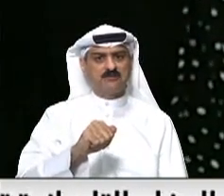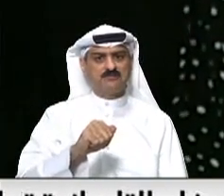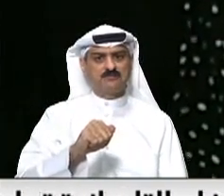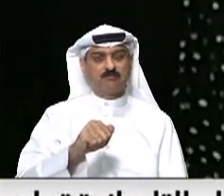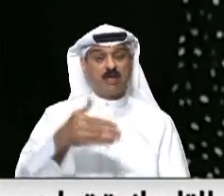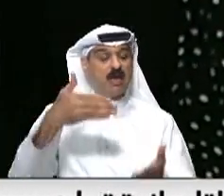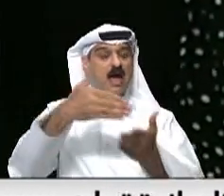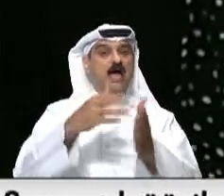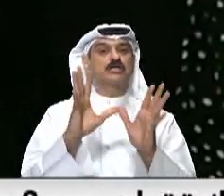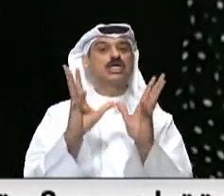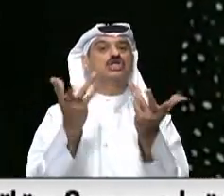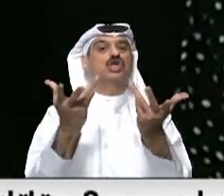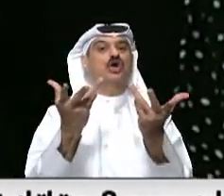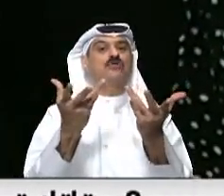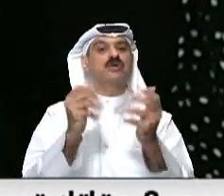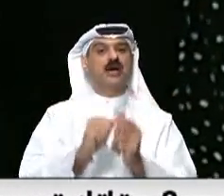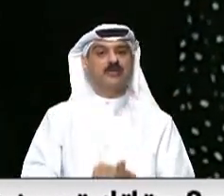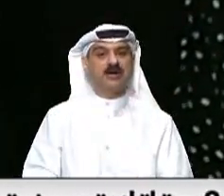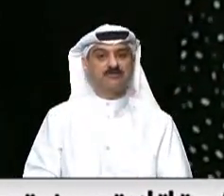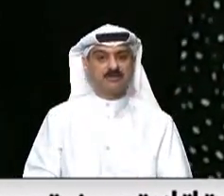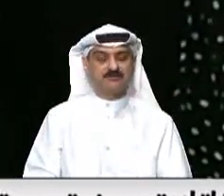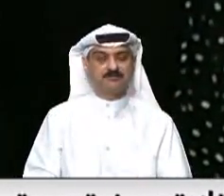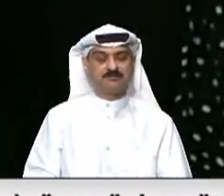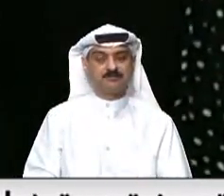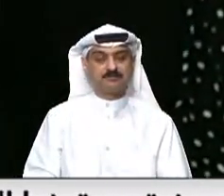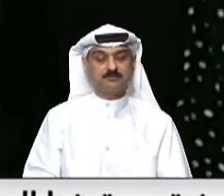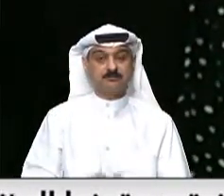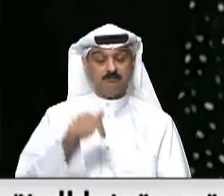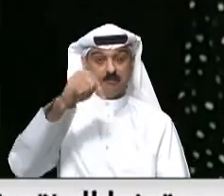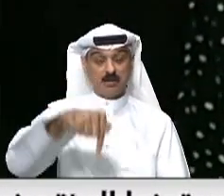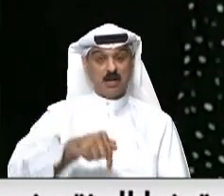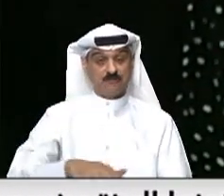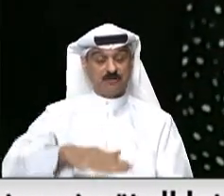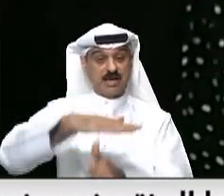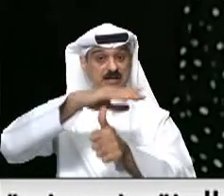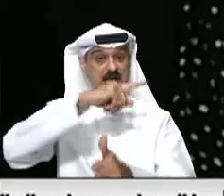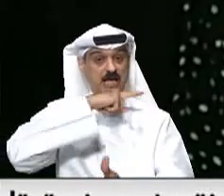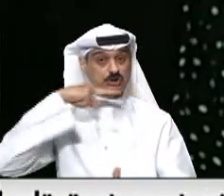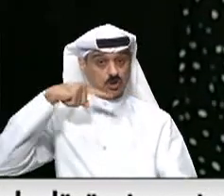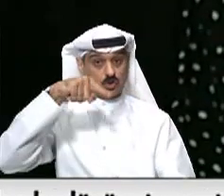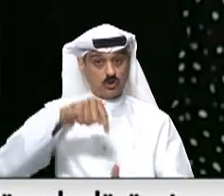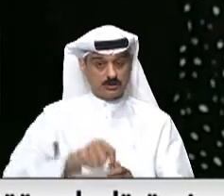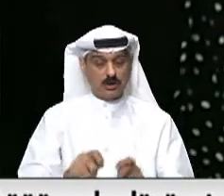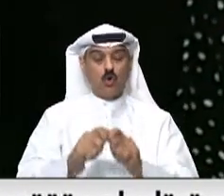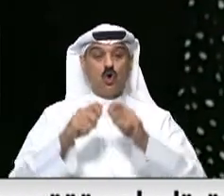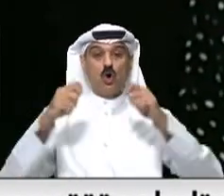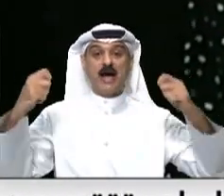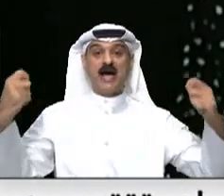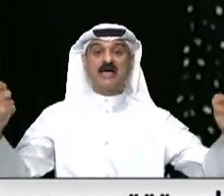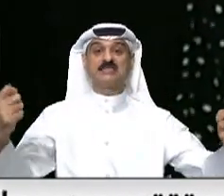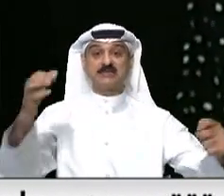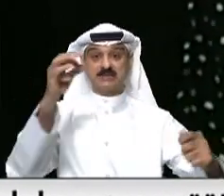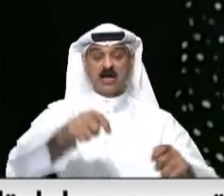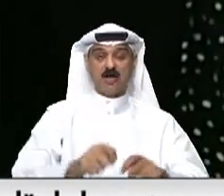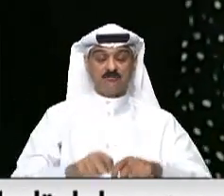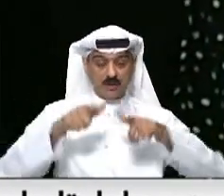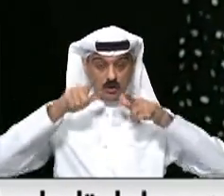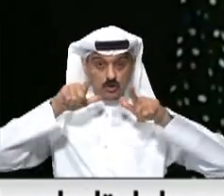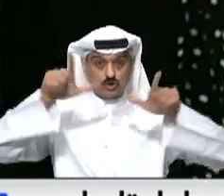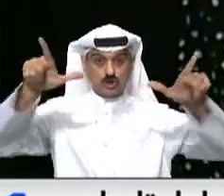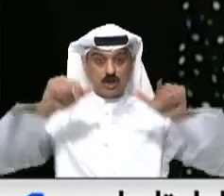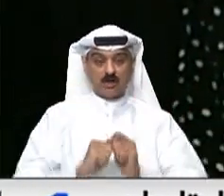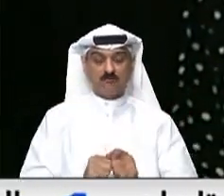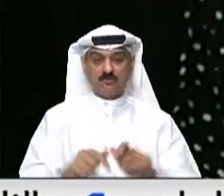بالنهاية. اليوم تصريحات فلاديمير بوتين في لقائه الصحفي اليوم والذي نشرته طبعا القناة